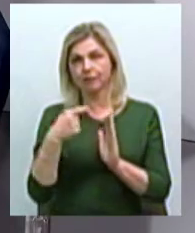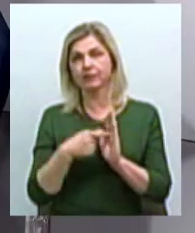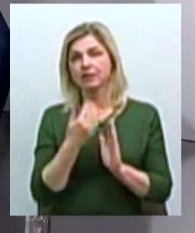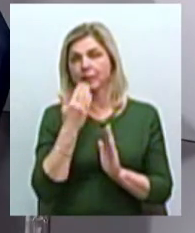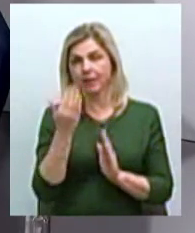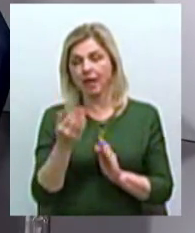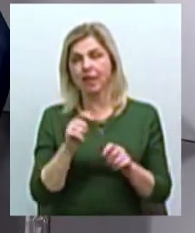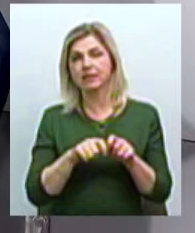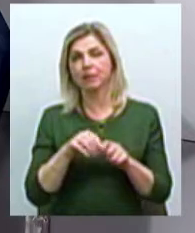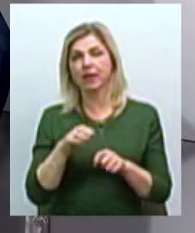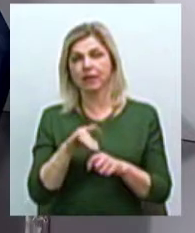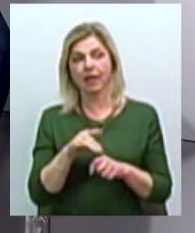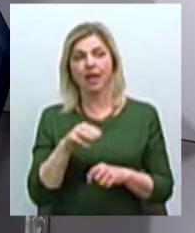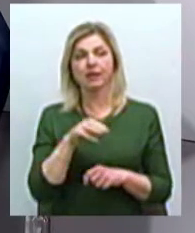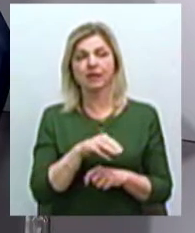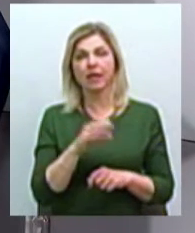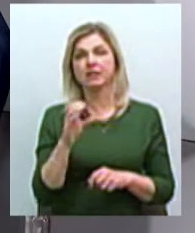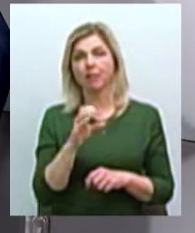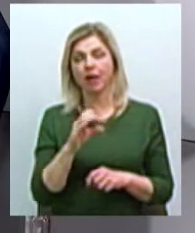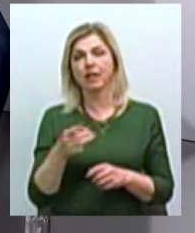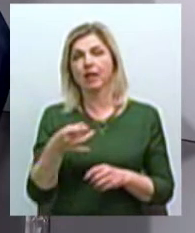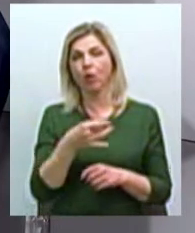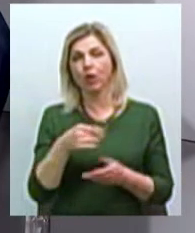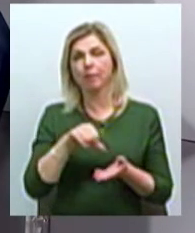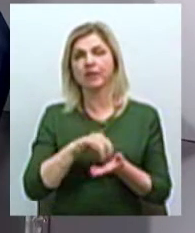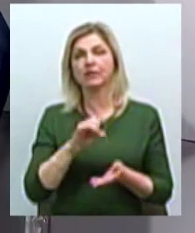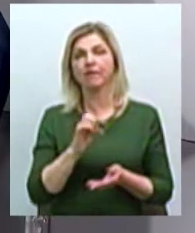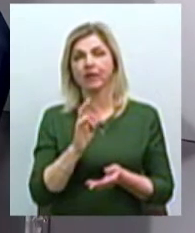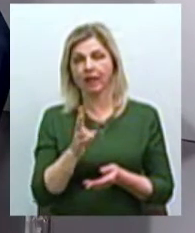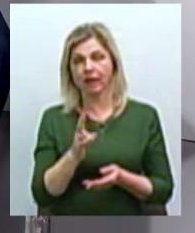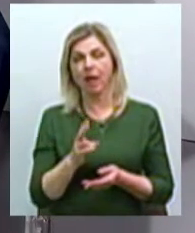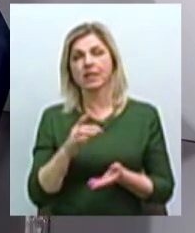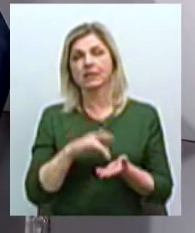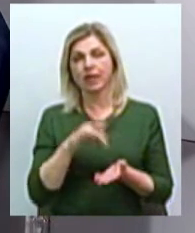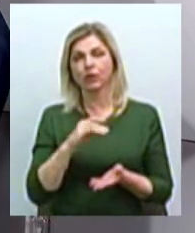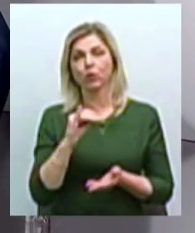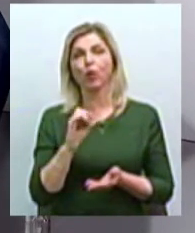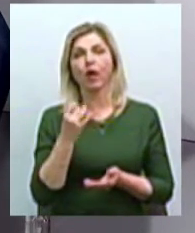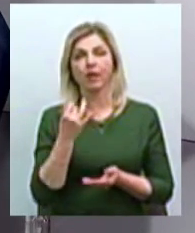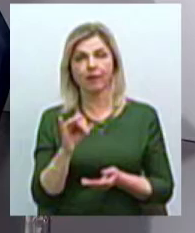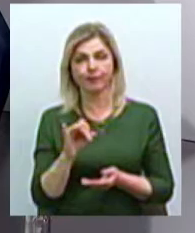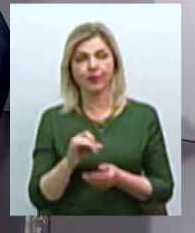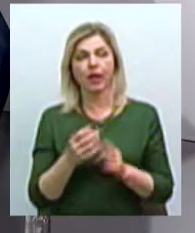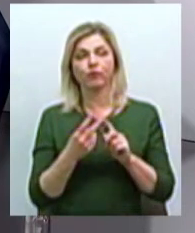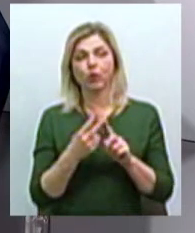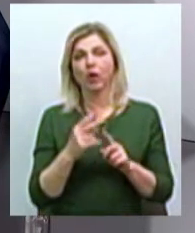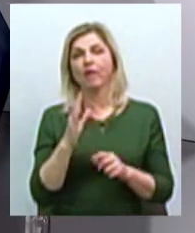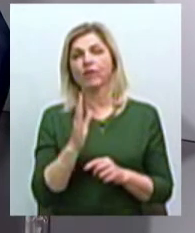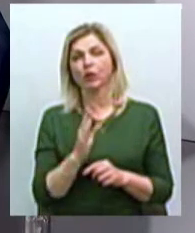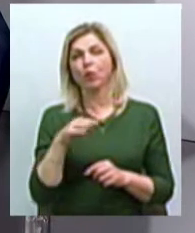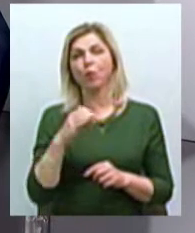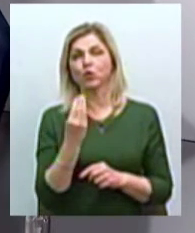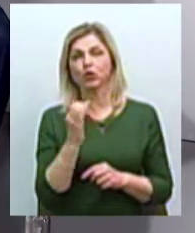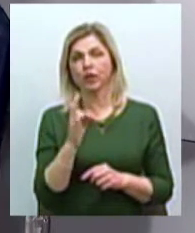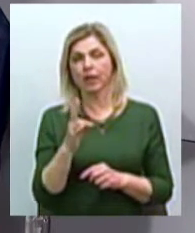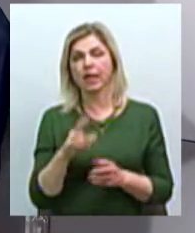експерти. Тетяна Степанова, регіональна представниця громадської організації «Центр.UA». Вітаю. Віктор Ношкін, директор енергетичної компанії.